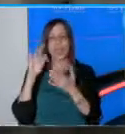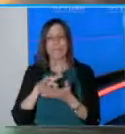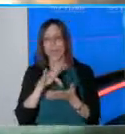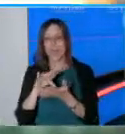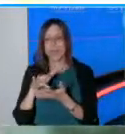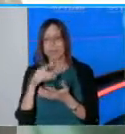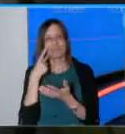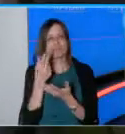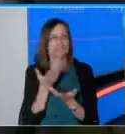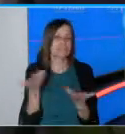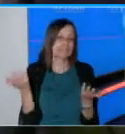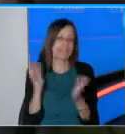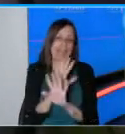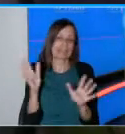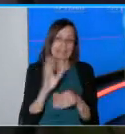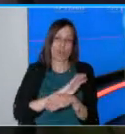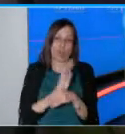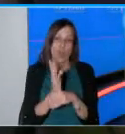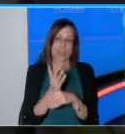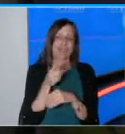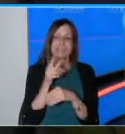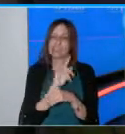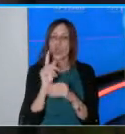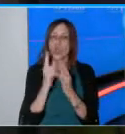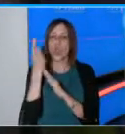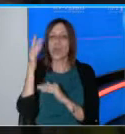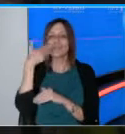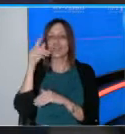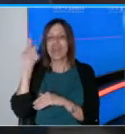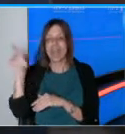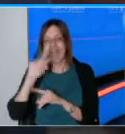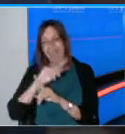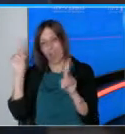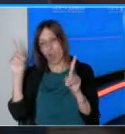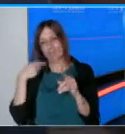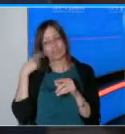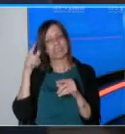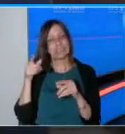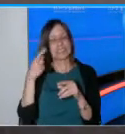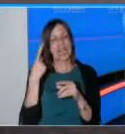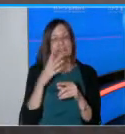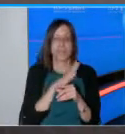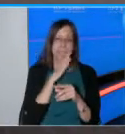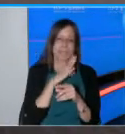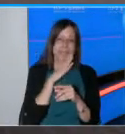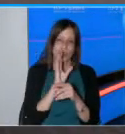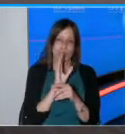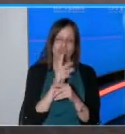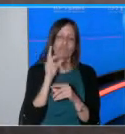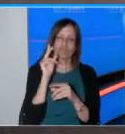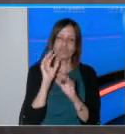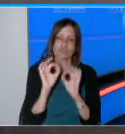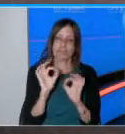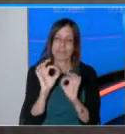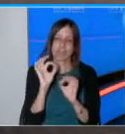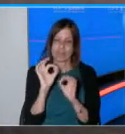רואה, אין כאילו, אין קורונה. וזה לא קורה במדינות אחרות, ואני חושבת שזאת אחת הבעיות okay. שבאמת